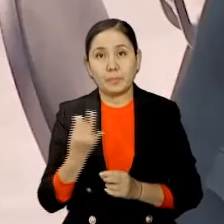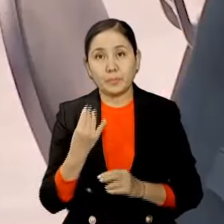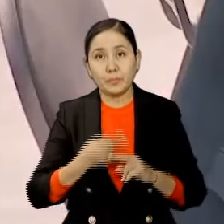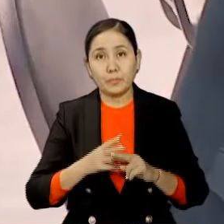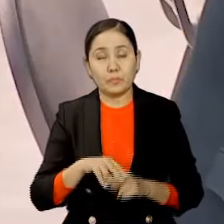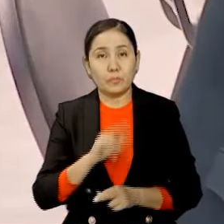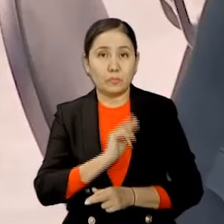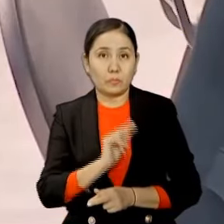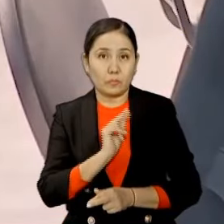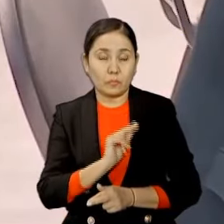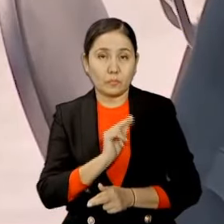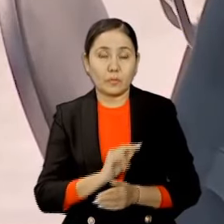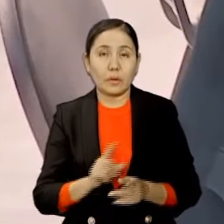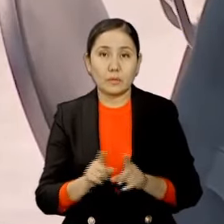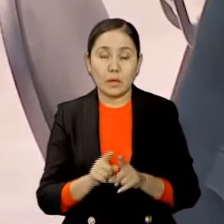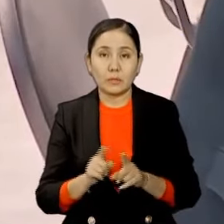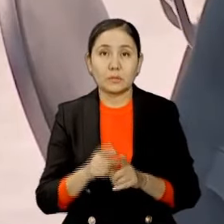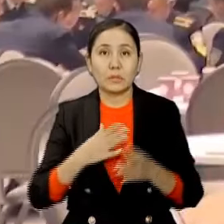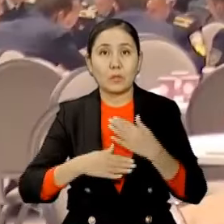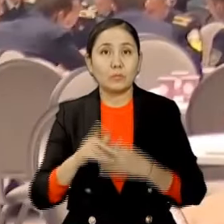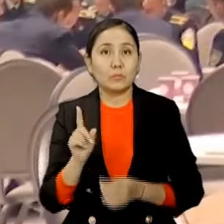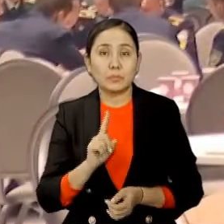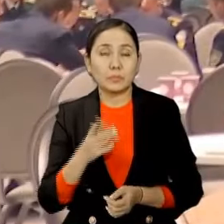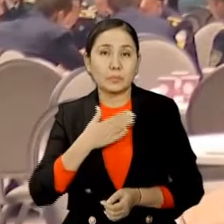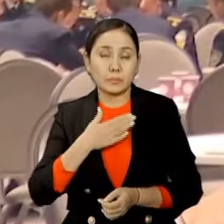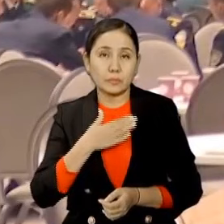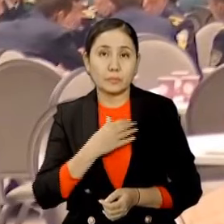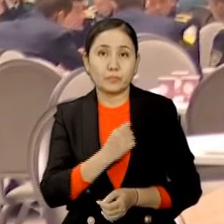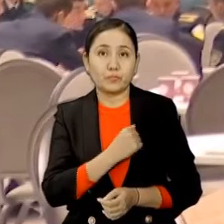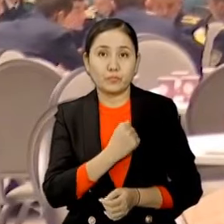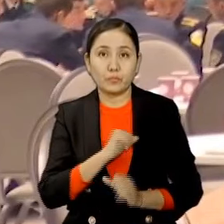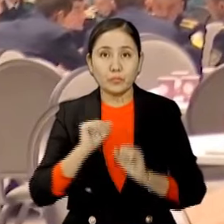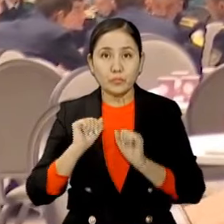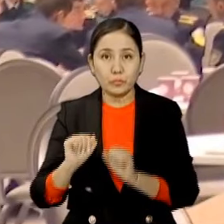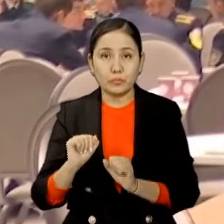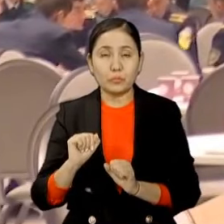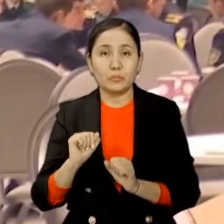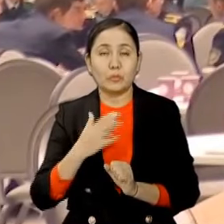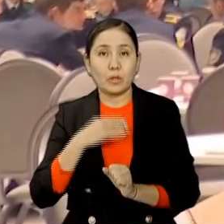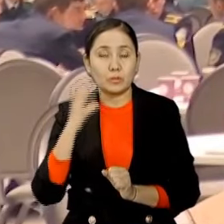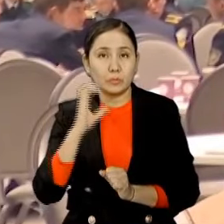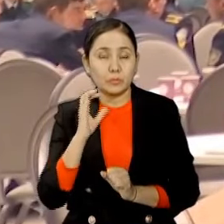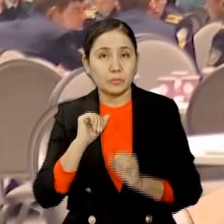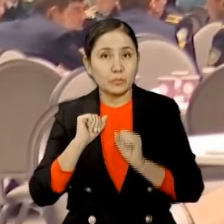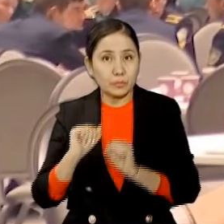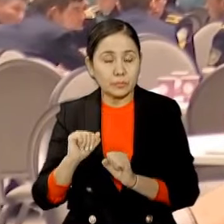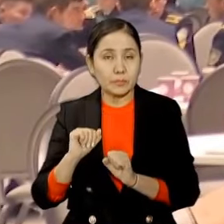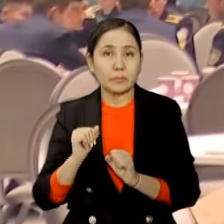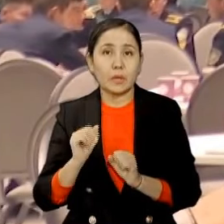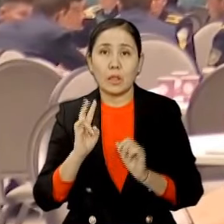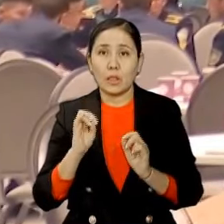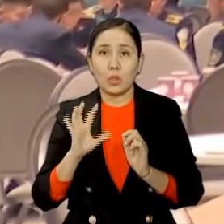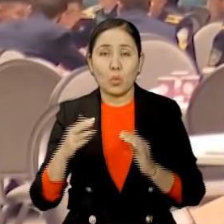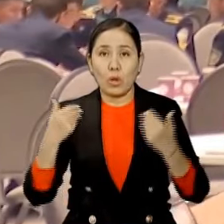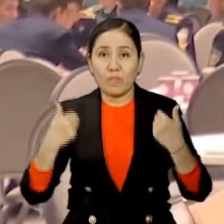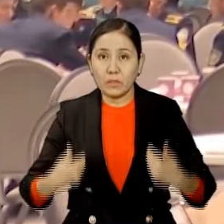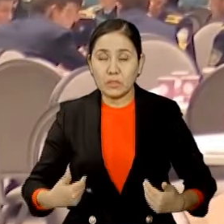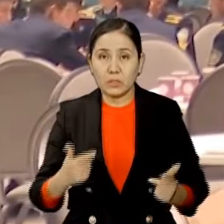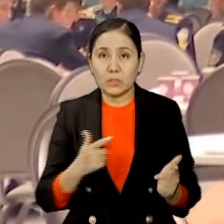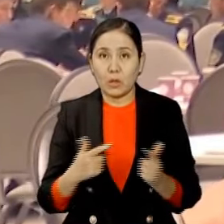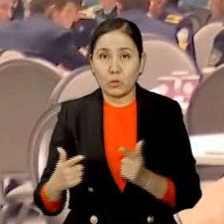сферой. Радует также то, что наши защитники, защитники нашего Отечества, не только физически готовы